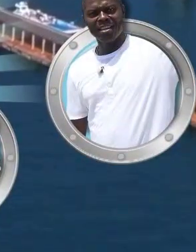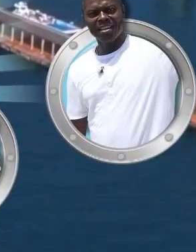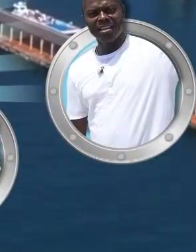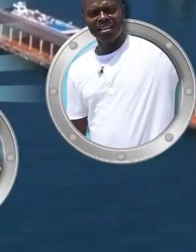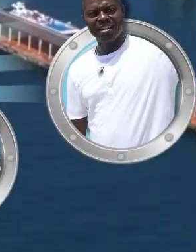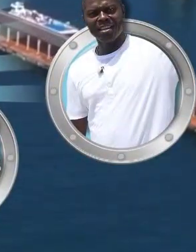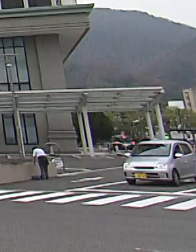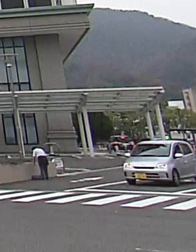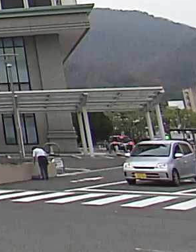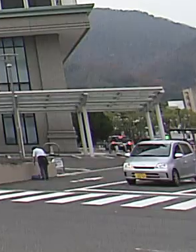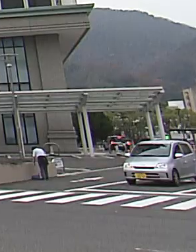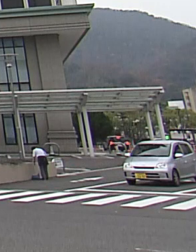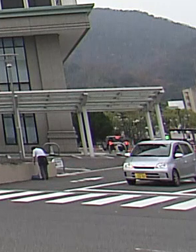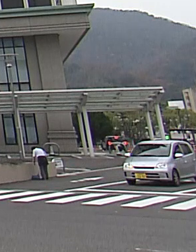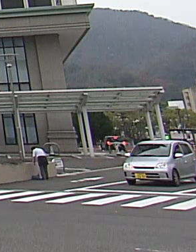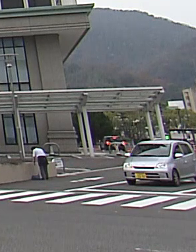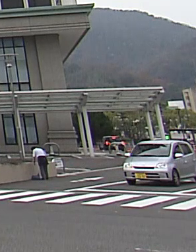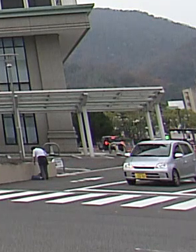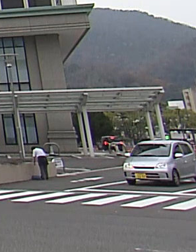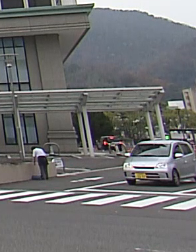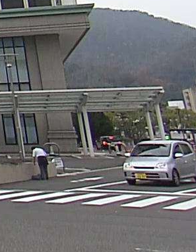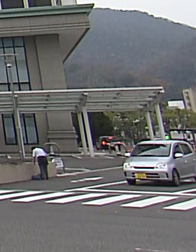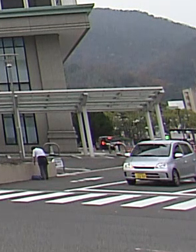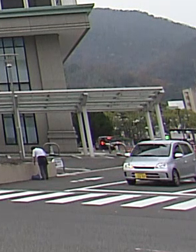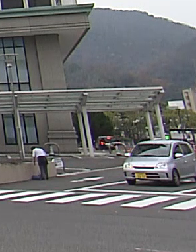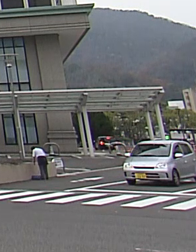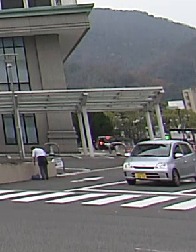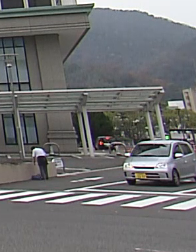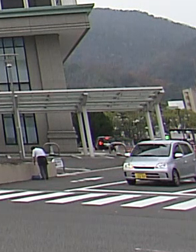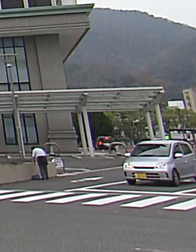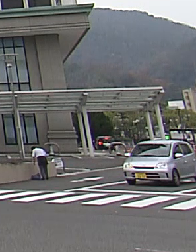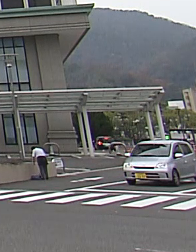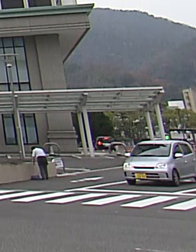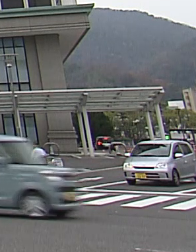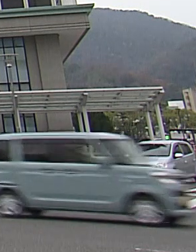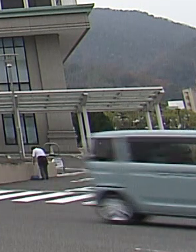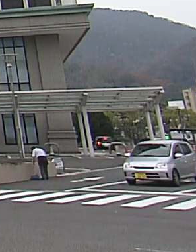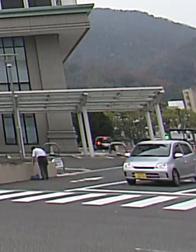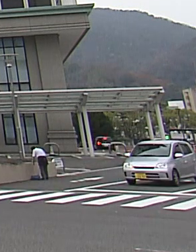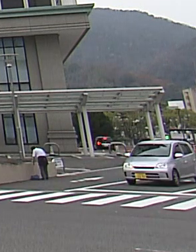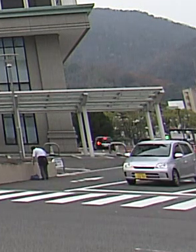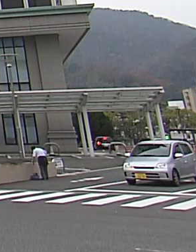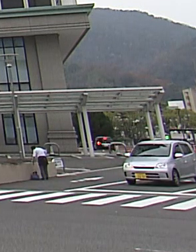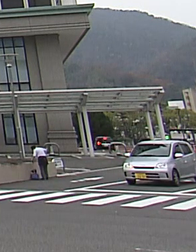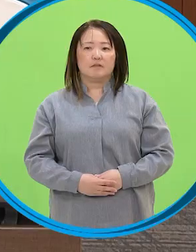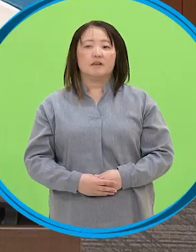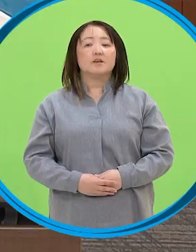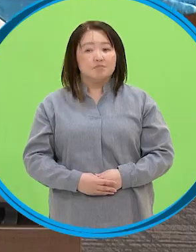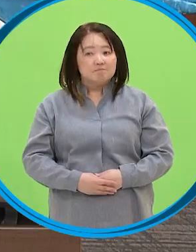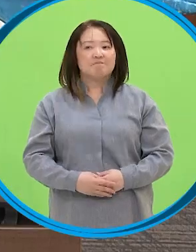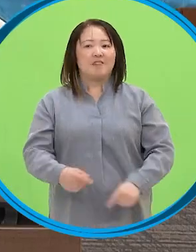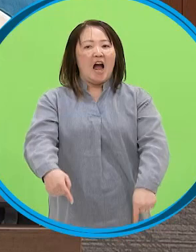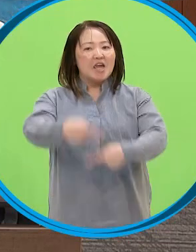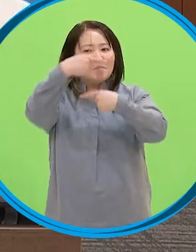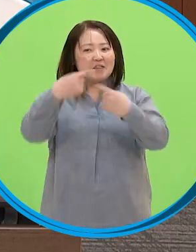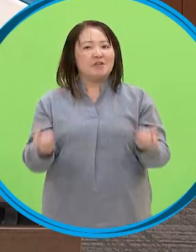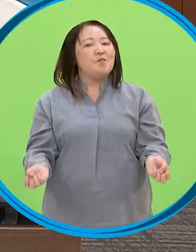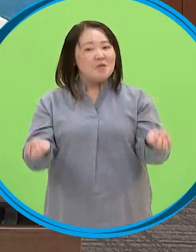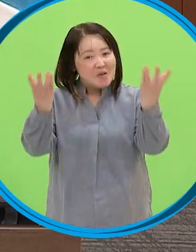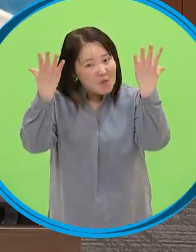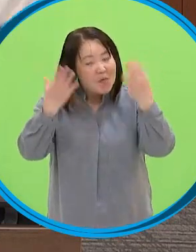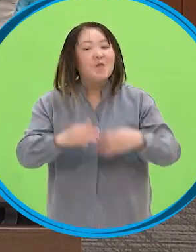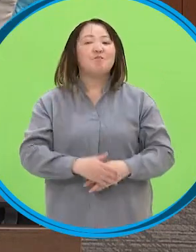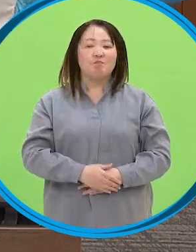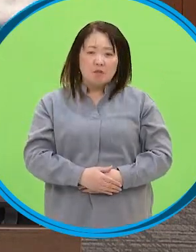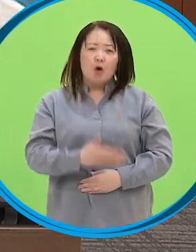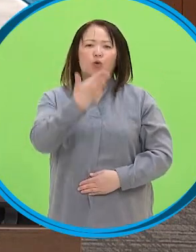ーニ ー、プレゼンテッドバイクレシリー、クレシの提供でお送りします。 皆さん明けましておめでとう